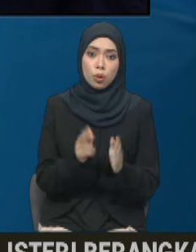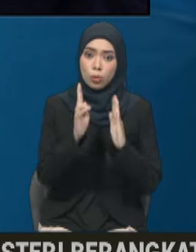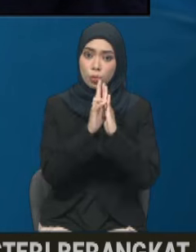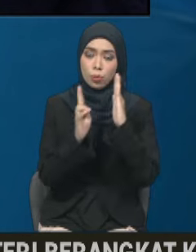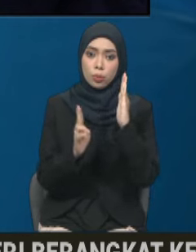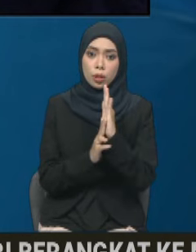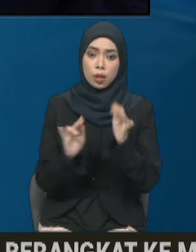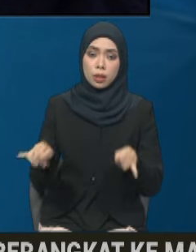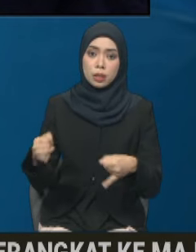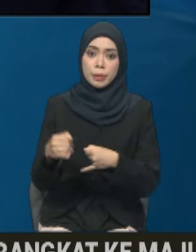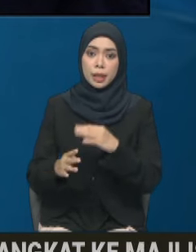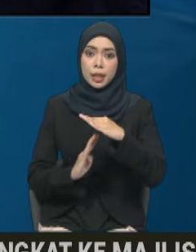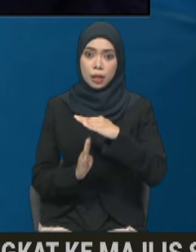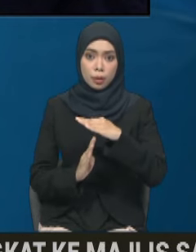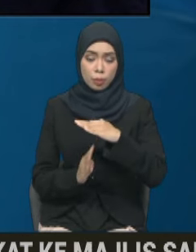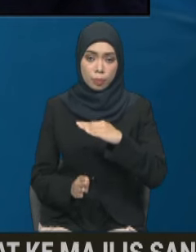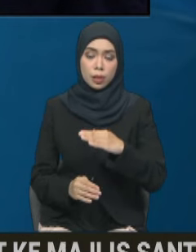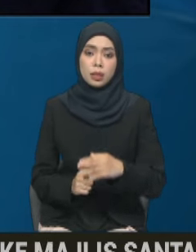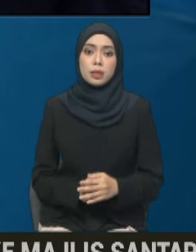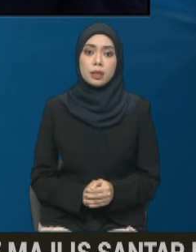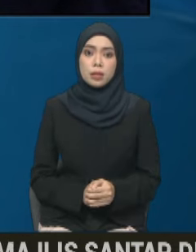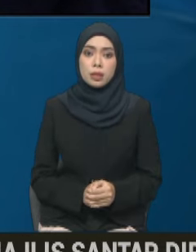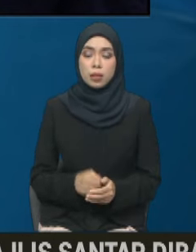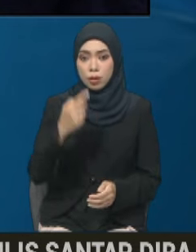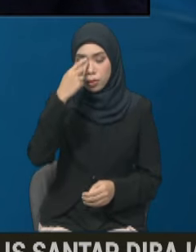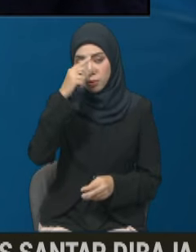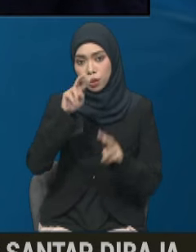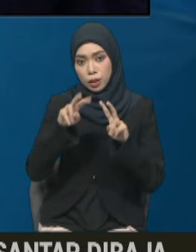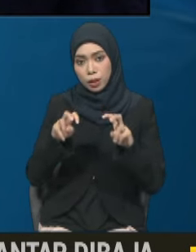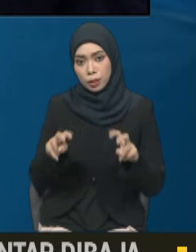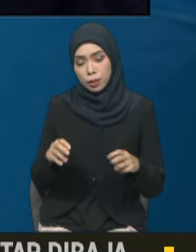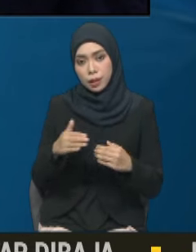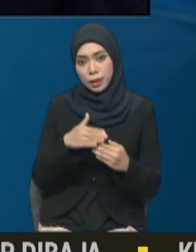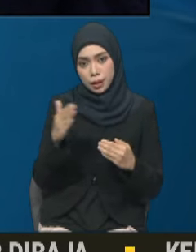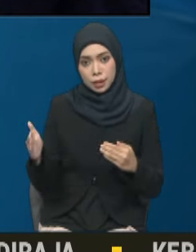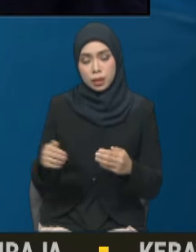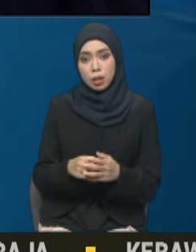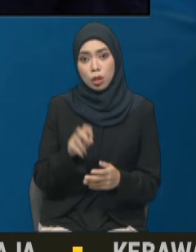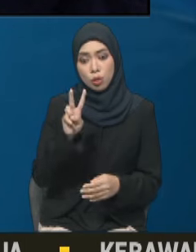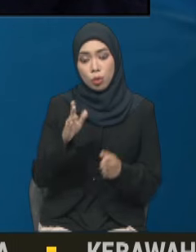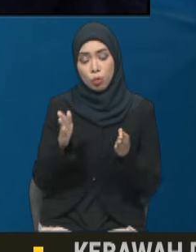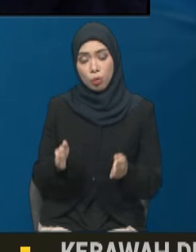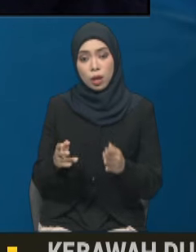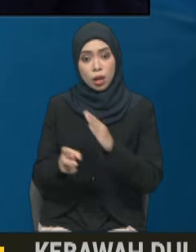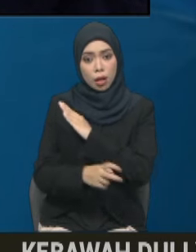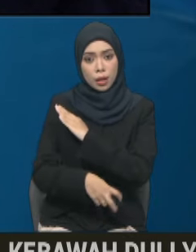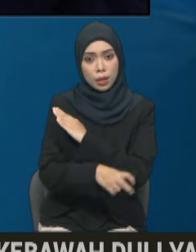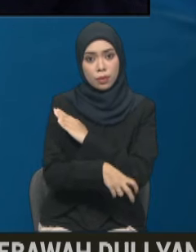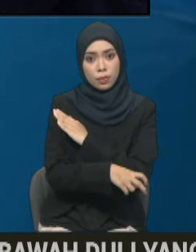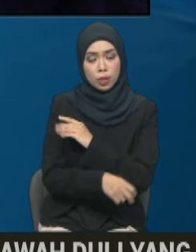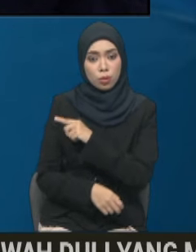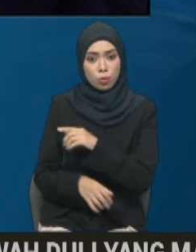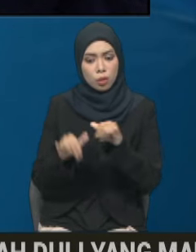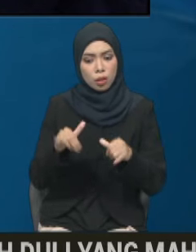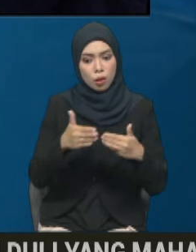undang-undang Jabatan Imigresen dan Pendaftaran Kebangsaan bagi siasatan lanjut. Dua warga negara asing berkenaan dipercayai